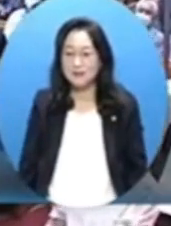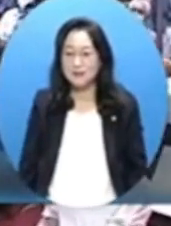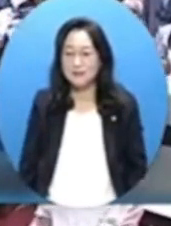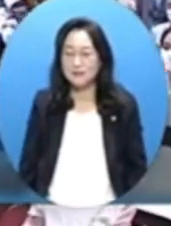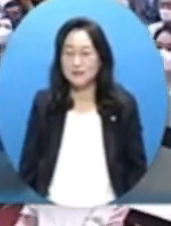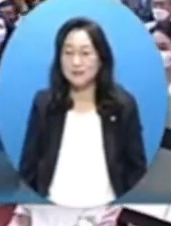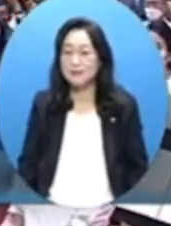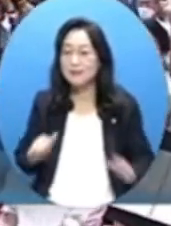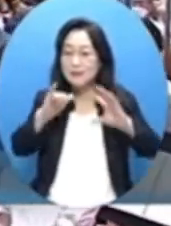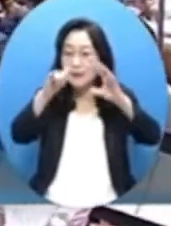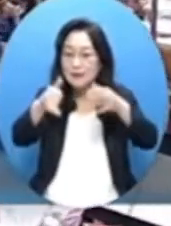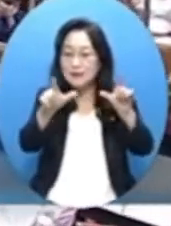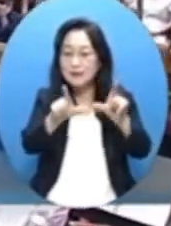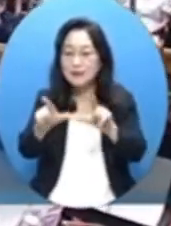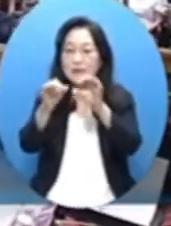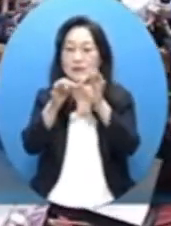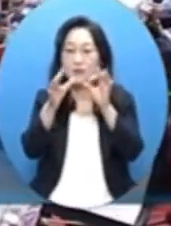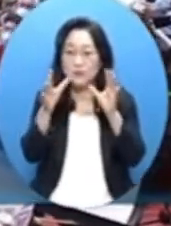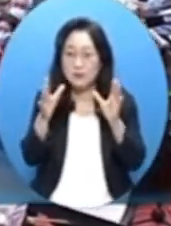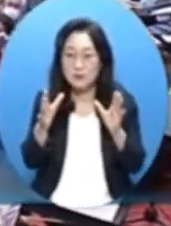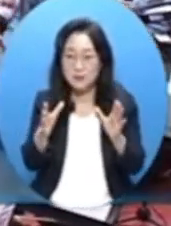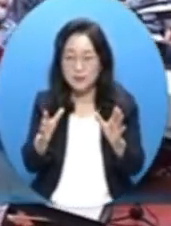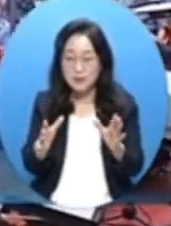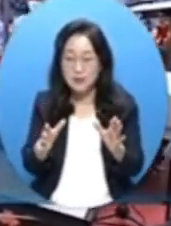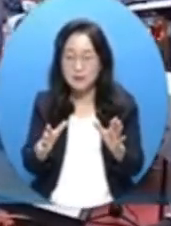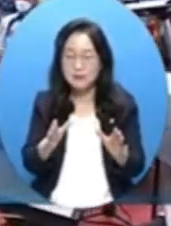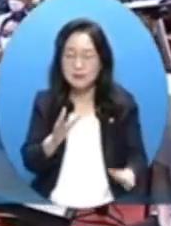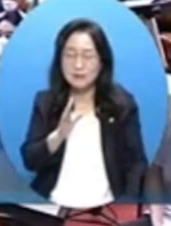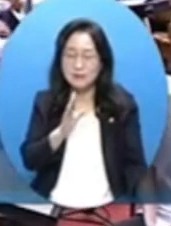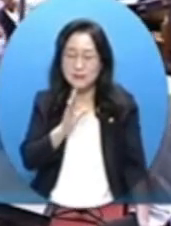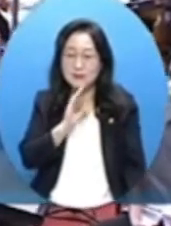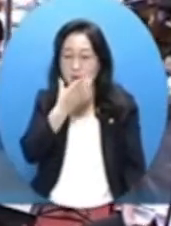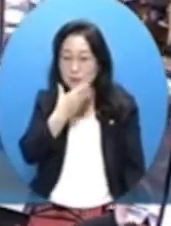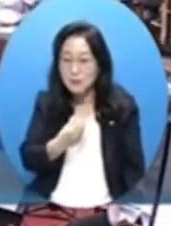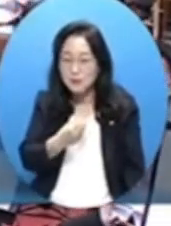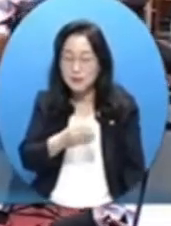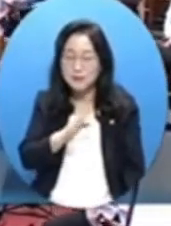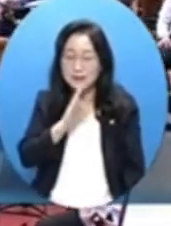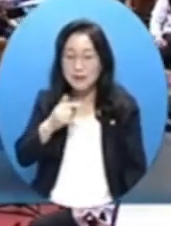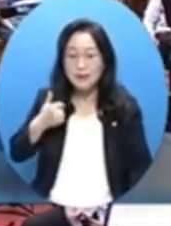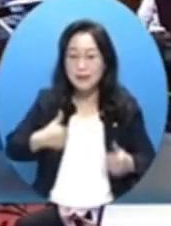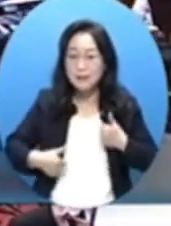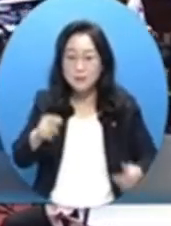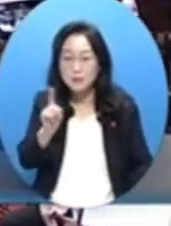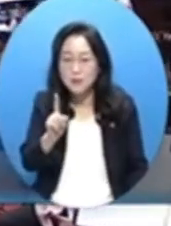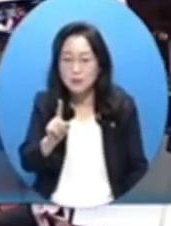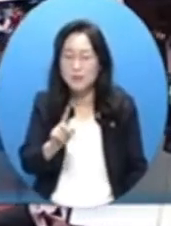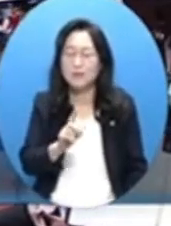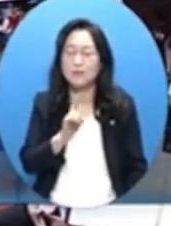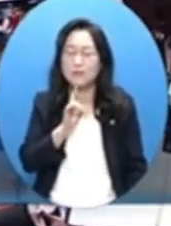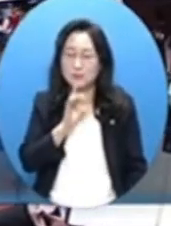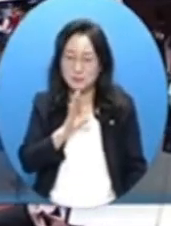이 세상을 살아가는 동안에 참된 행복, 참된 기쁨은 오직